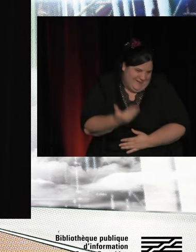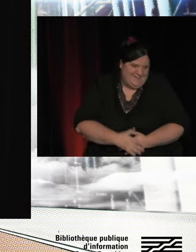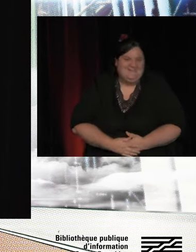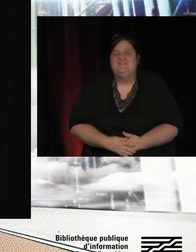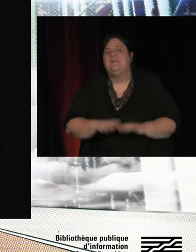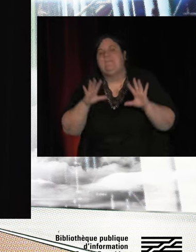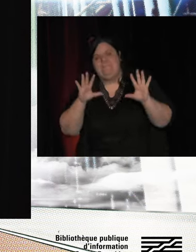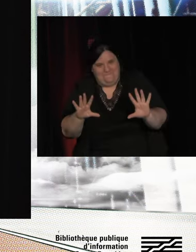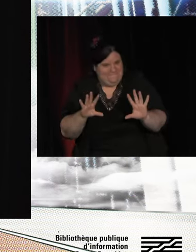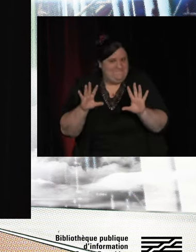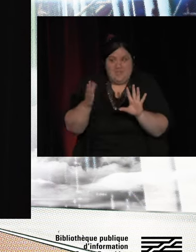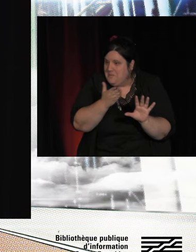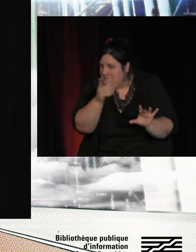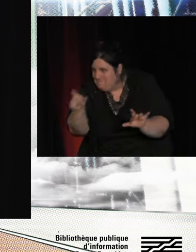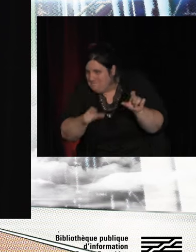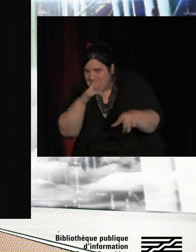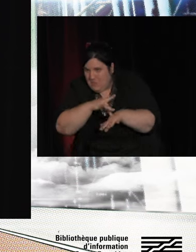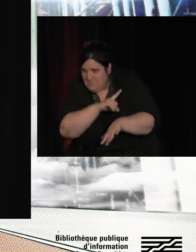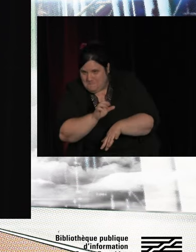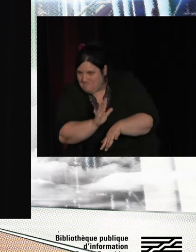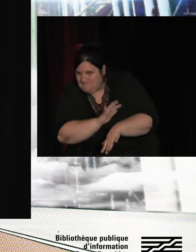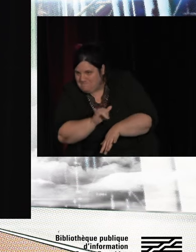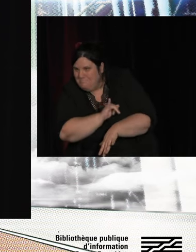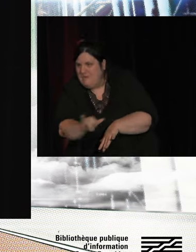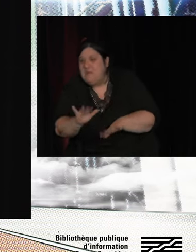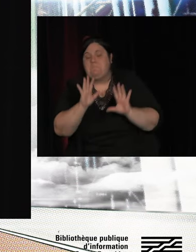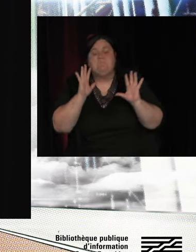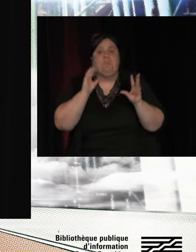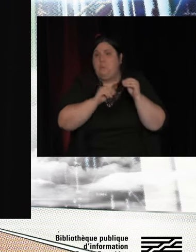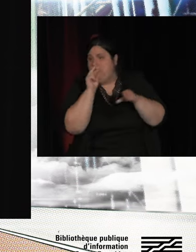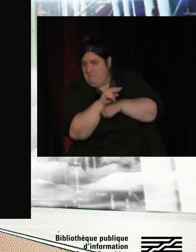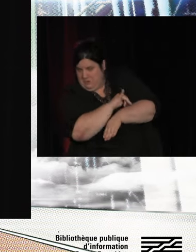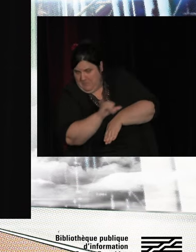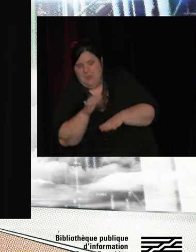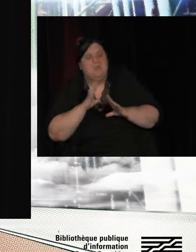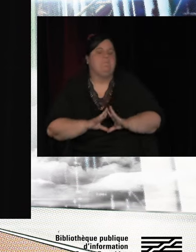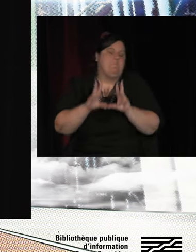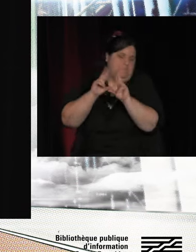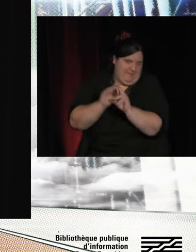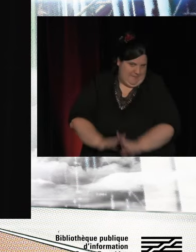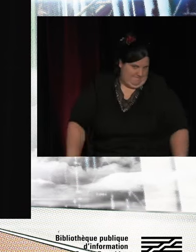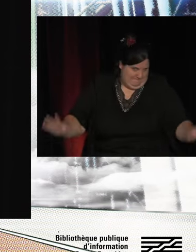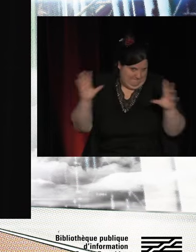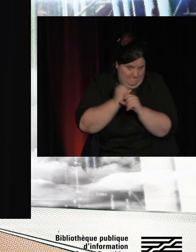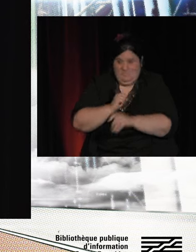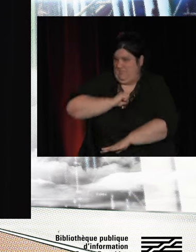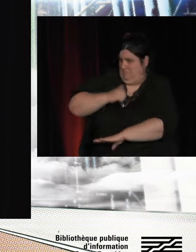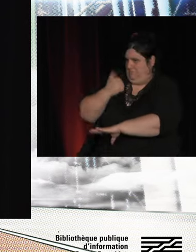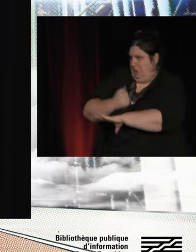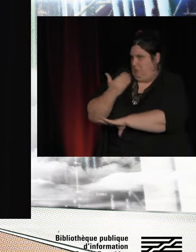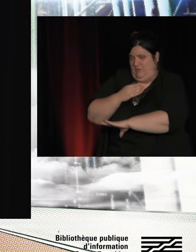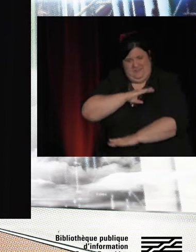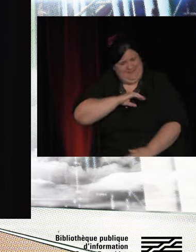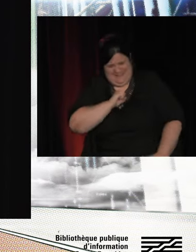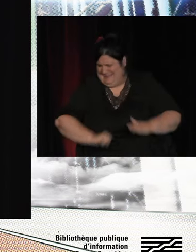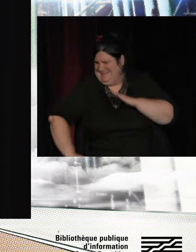je vais vous expliquer dans ce cas pour les gens donc, qui ne font pas de speedrun, qui n'en ont peut-être jamais vu. Tout simplement, c'est le fait d'aller le plus